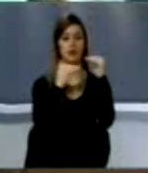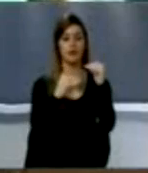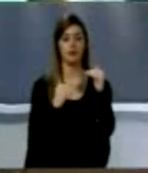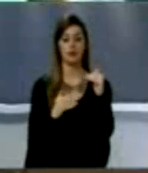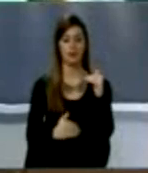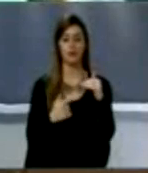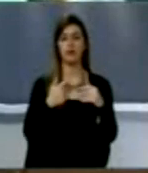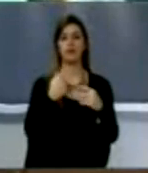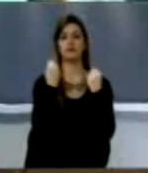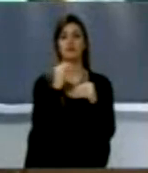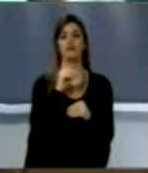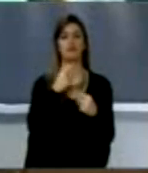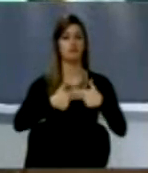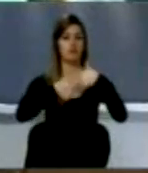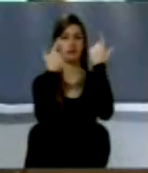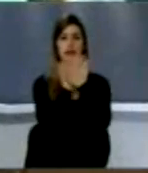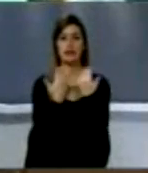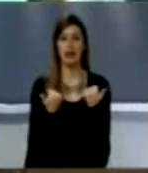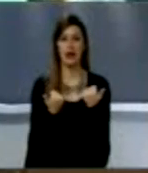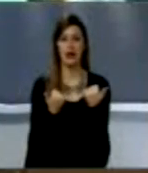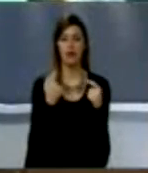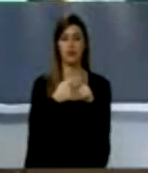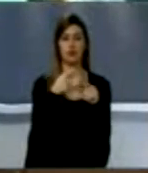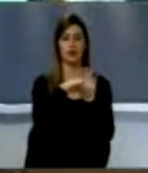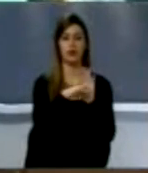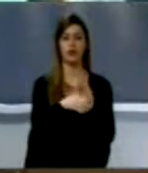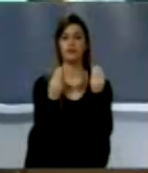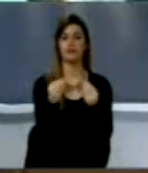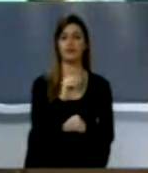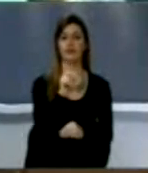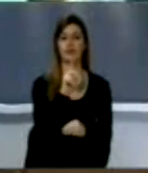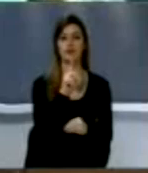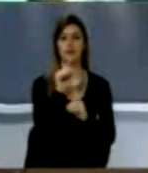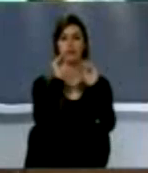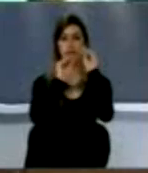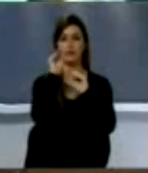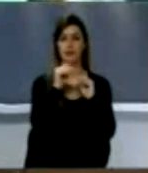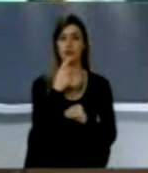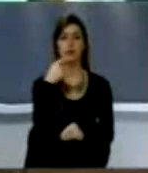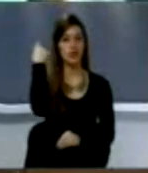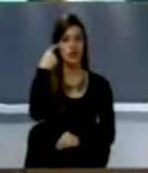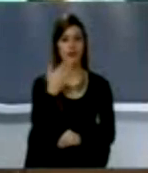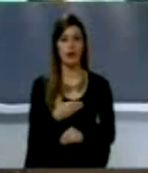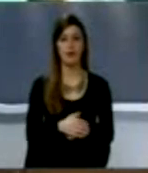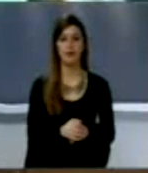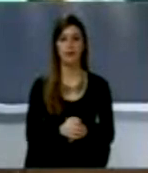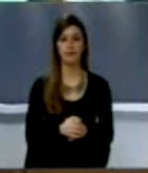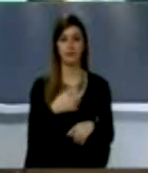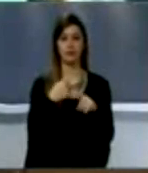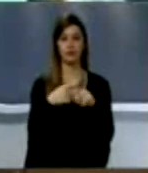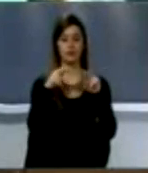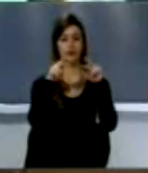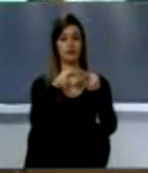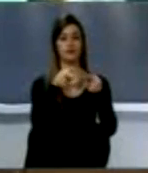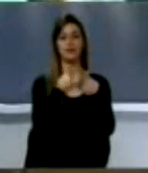krejt e pa kuptim dhe nuk është normale për një ligj që është përgatitur dhe finalizuar në gjuhën shqipe, dhe rrjedhimisht do kishin